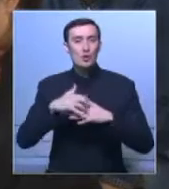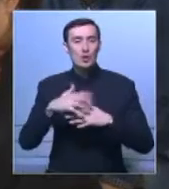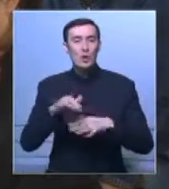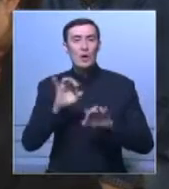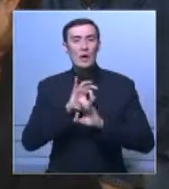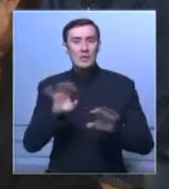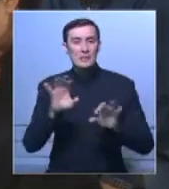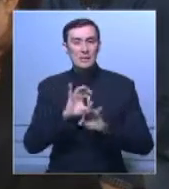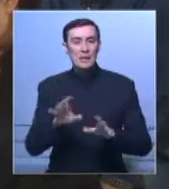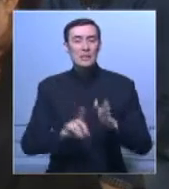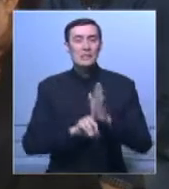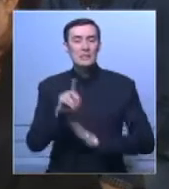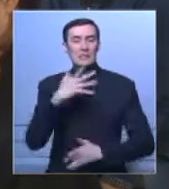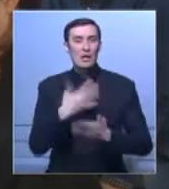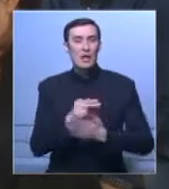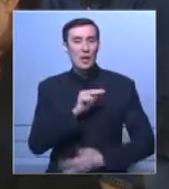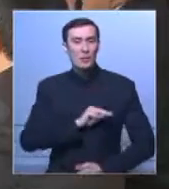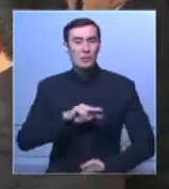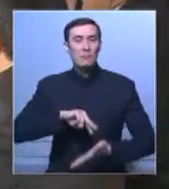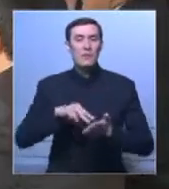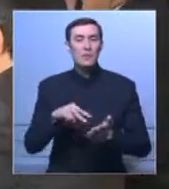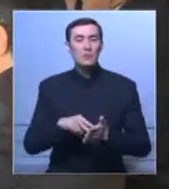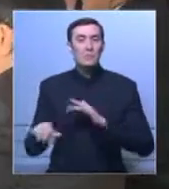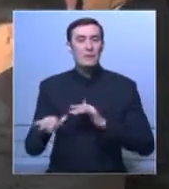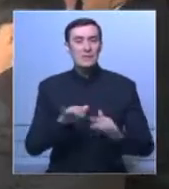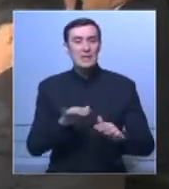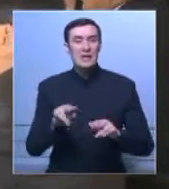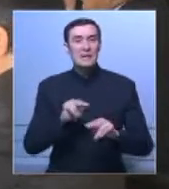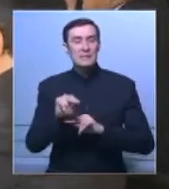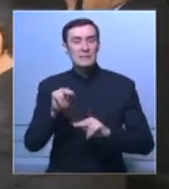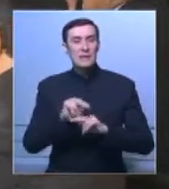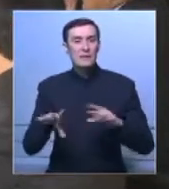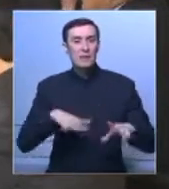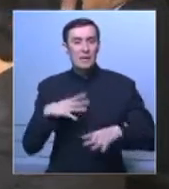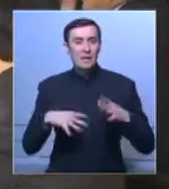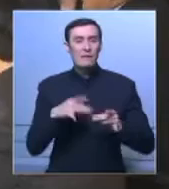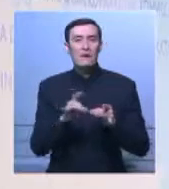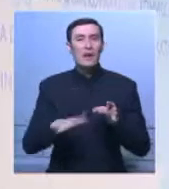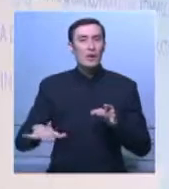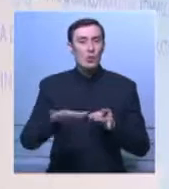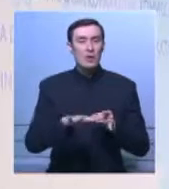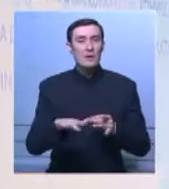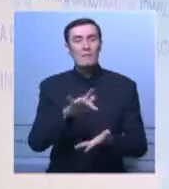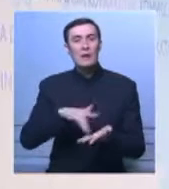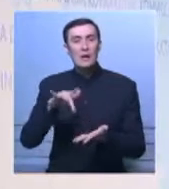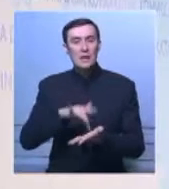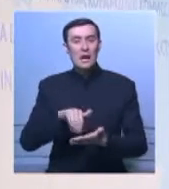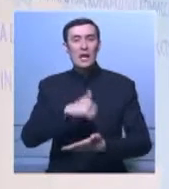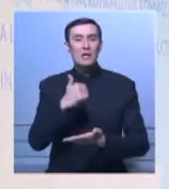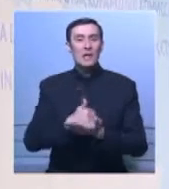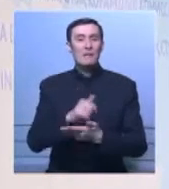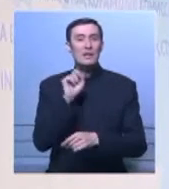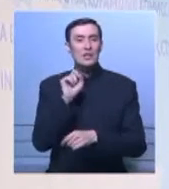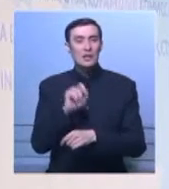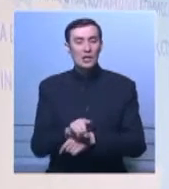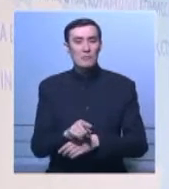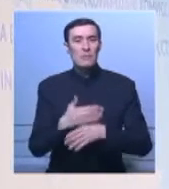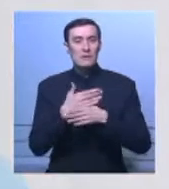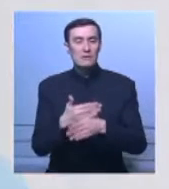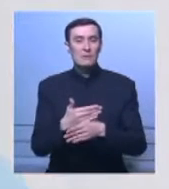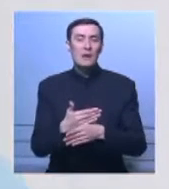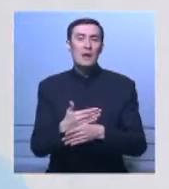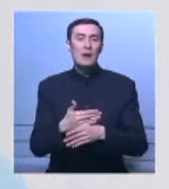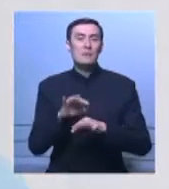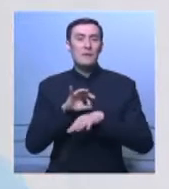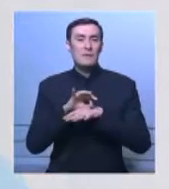о старте своей работы. Планируется проведение семинаров, тренингов в районах и городах. Главная задача – содействовать проведению